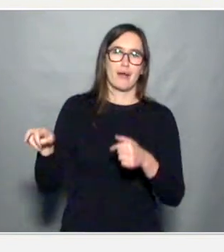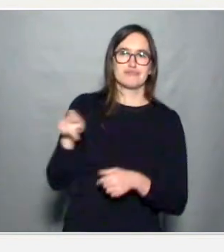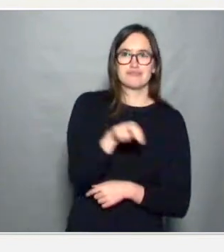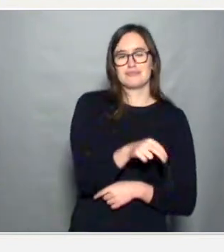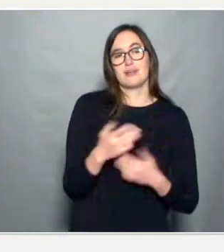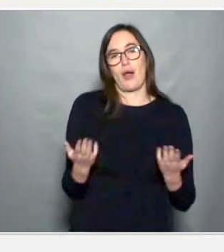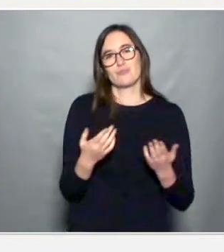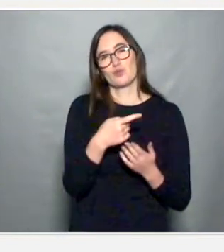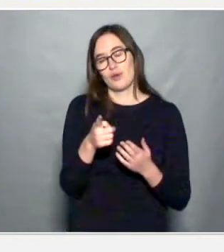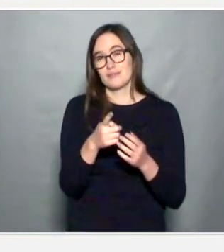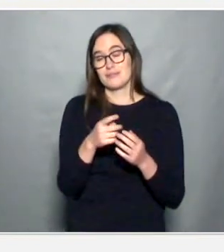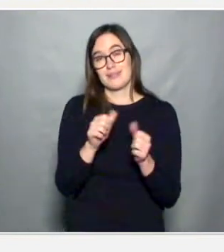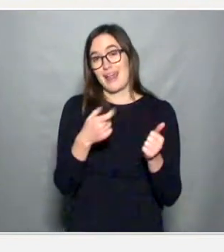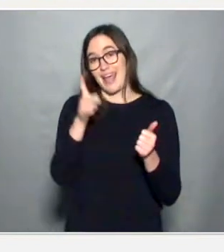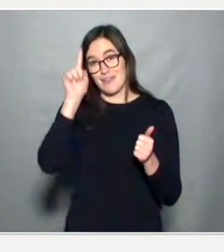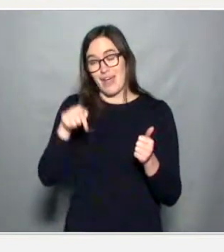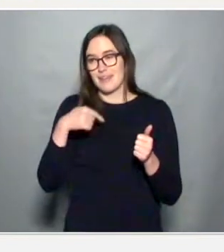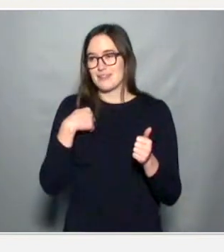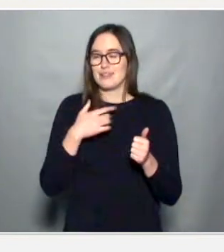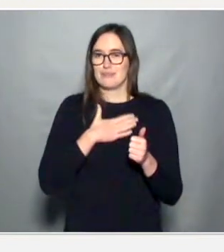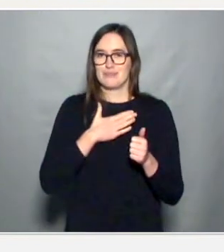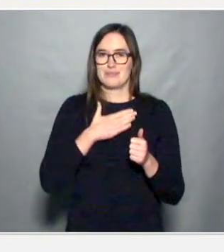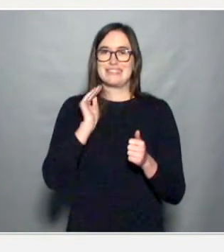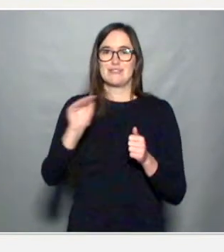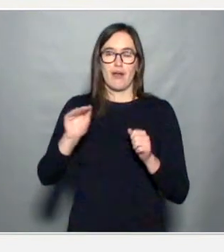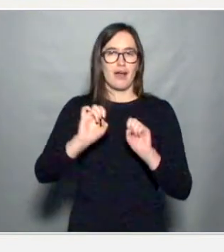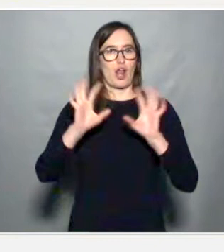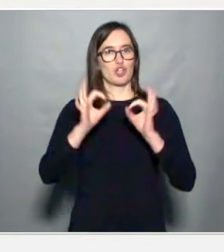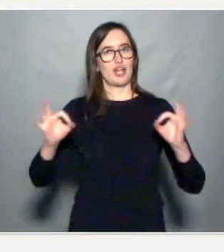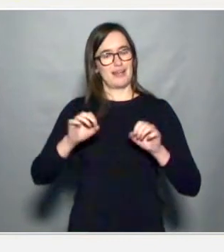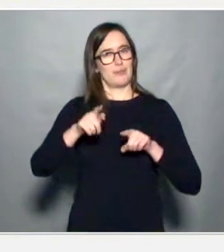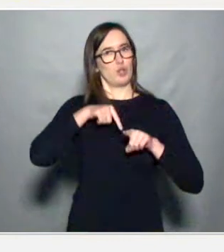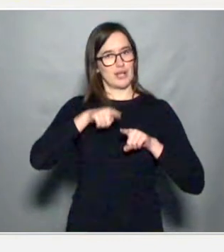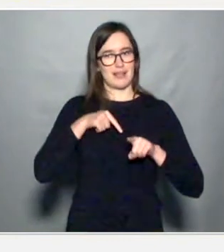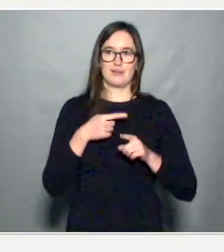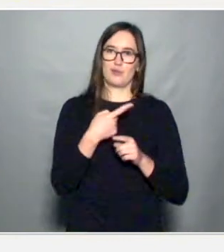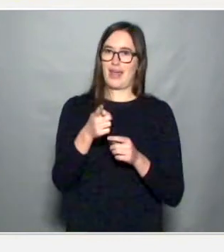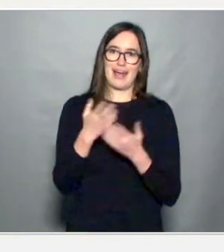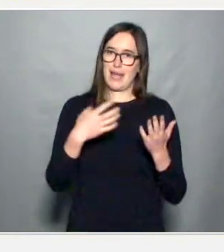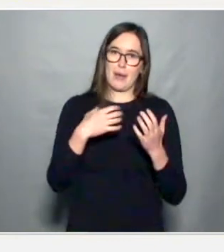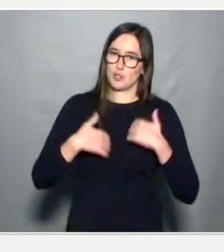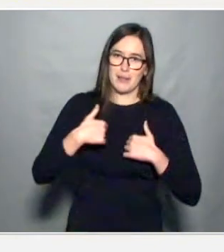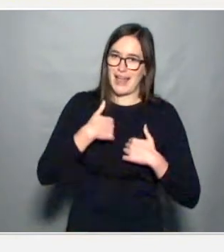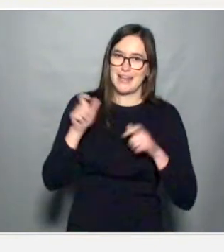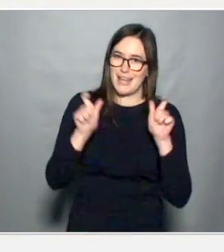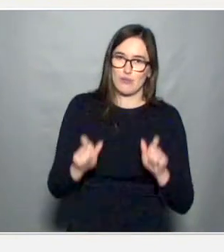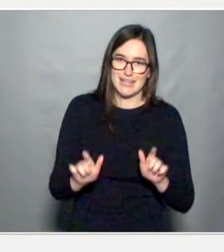Så nu vet ni det. Jag vill bara börja med att förtydliga det ifall någon tror att det är av nervositet som jag har svårt att vara. Still.